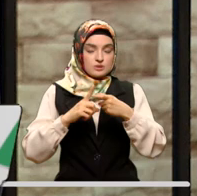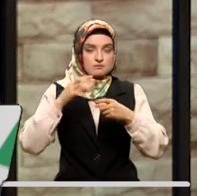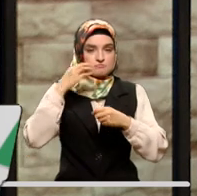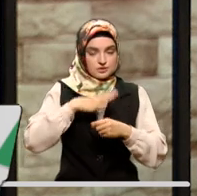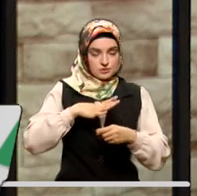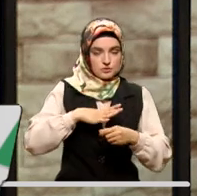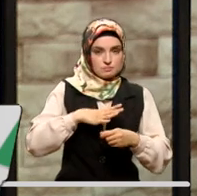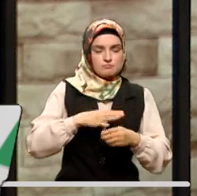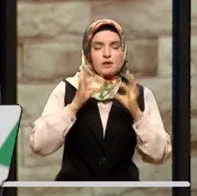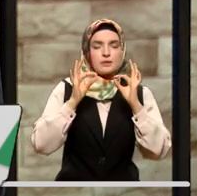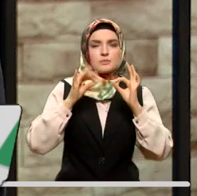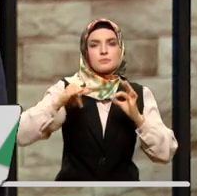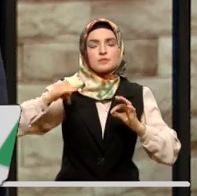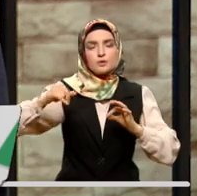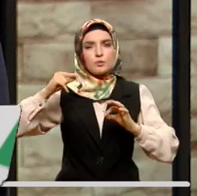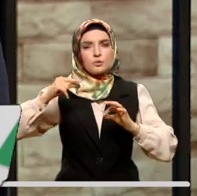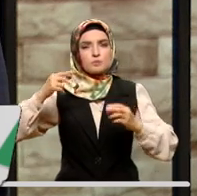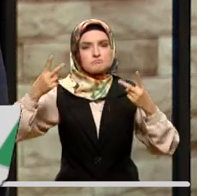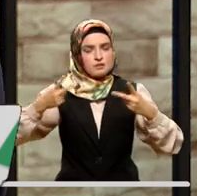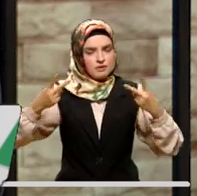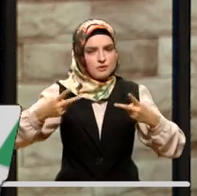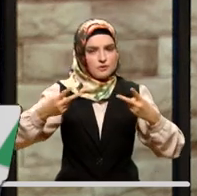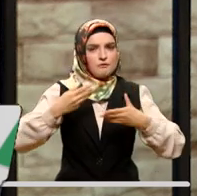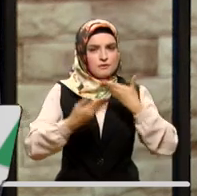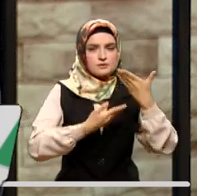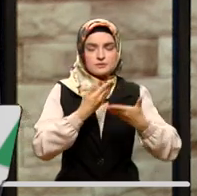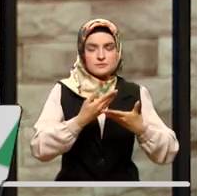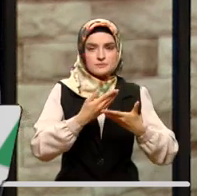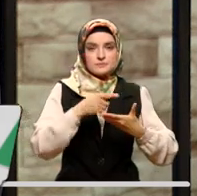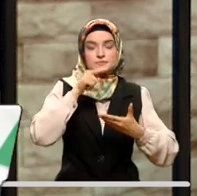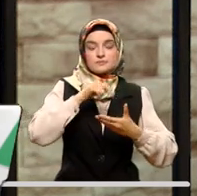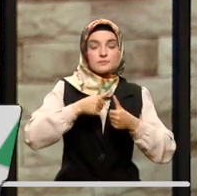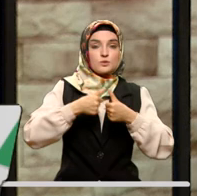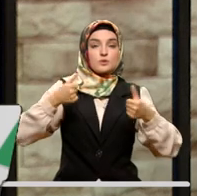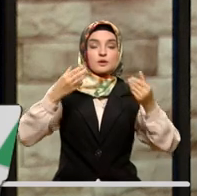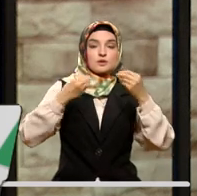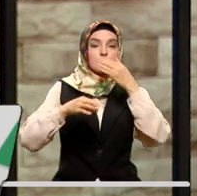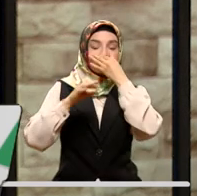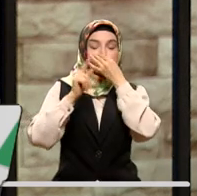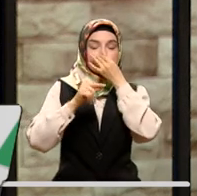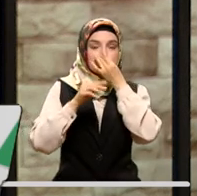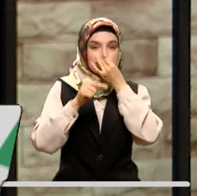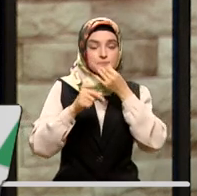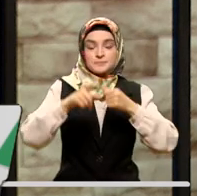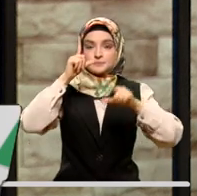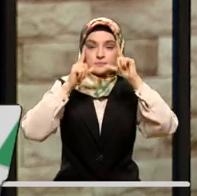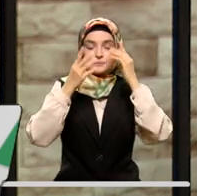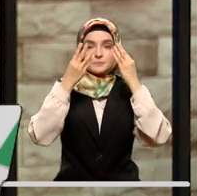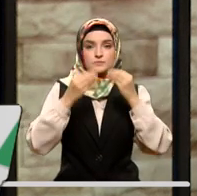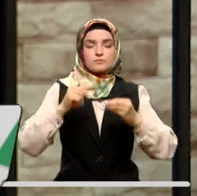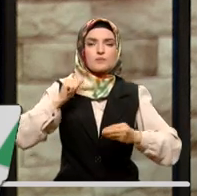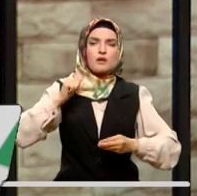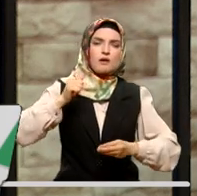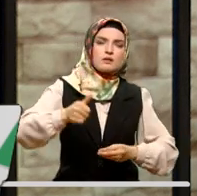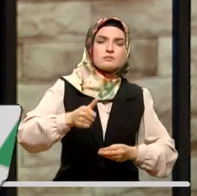aslında. Hı hı. İşte yavaş yavaş onun mesajını da veriyoruz. Senden uzakta olmadığını, ihtiyacın olduğu an her zaman zaten